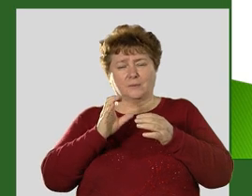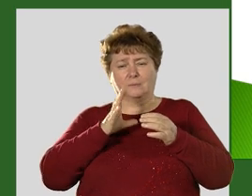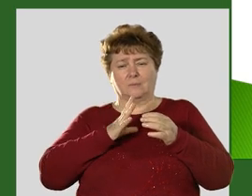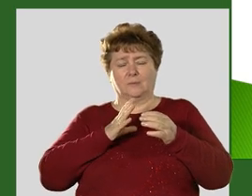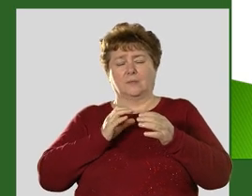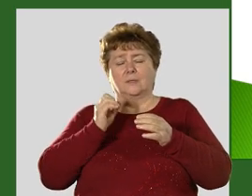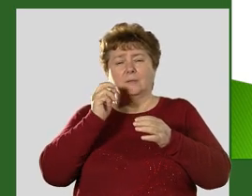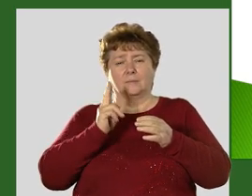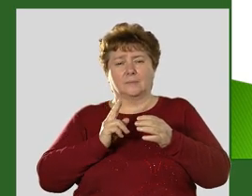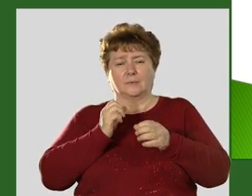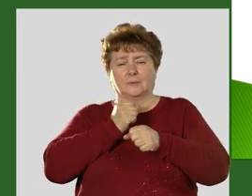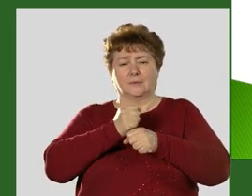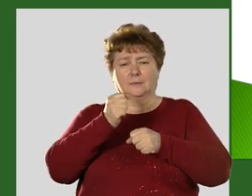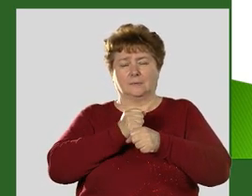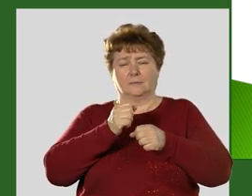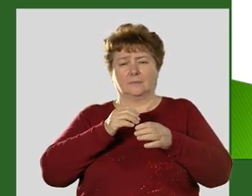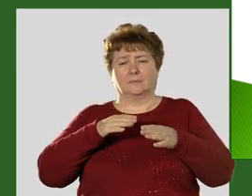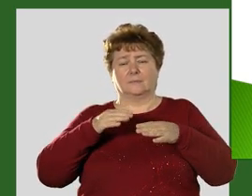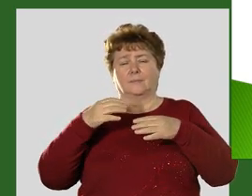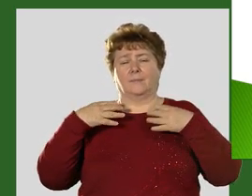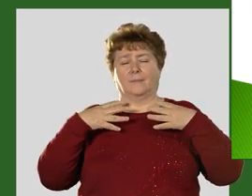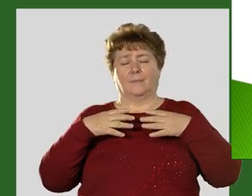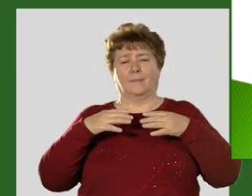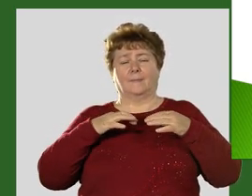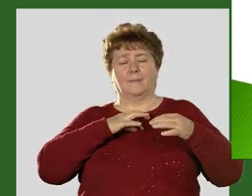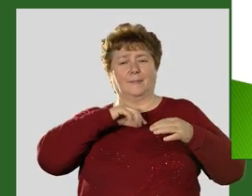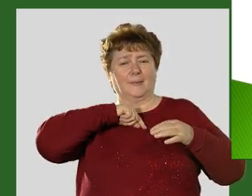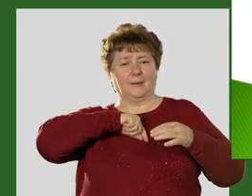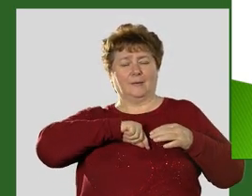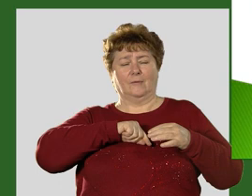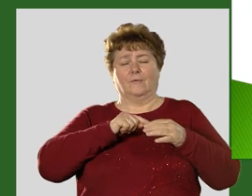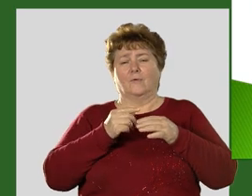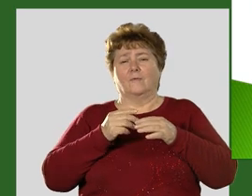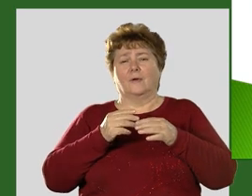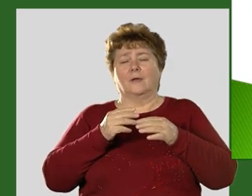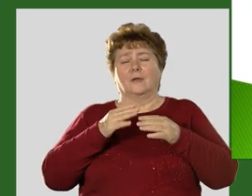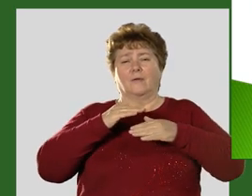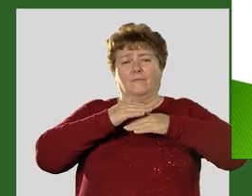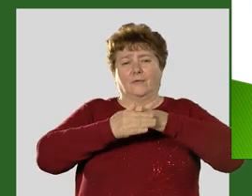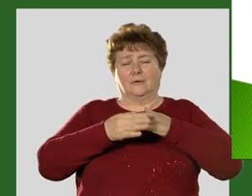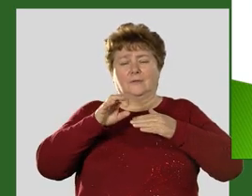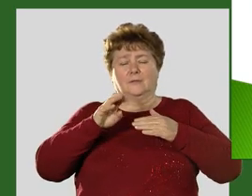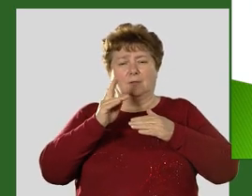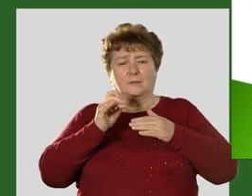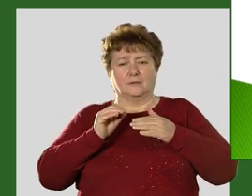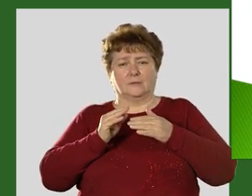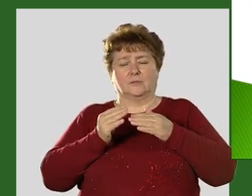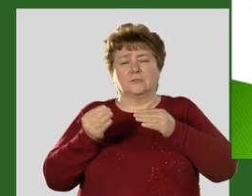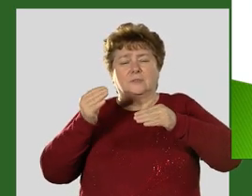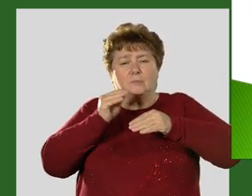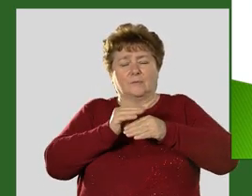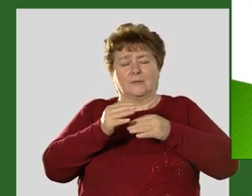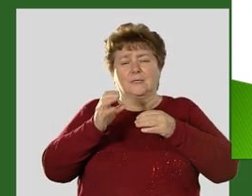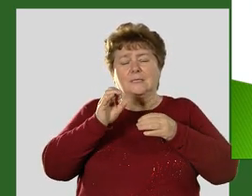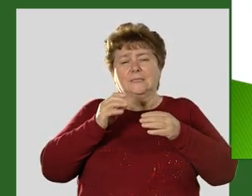Оно специализировалось на выпуске бельевого и верхнего трикотажа с добавлением шерсти, хлопчатобумажного волокна